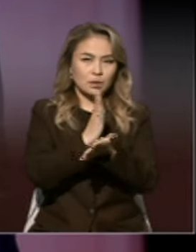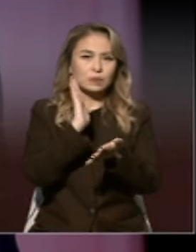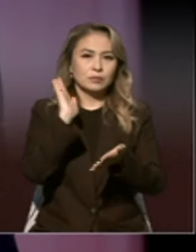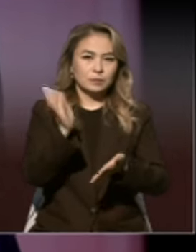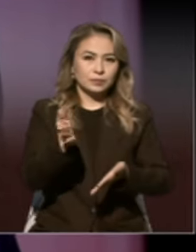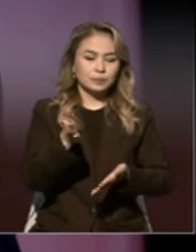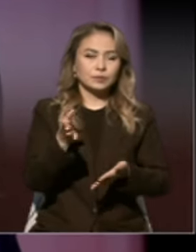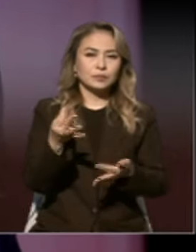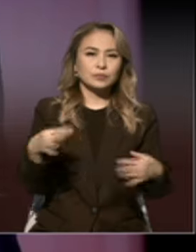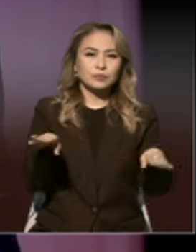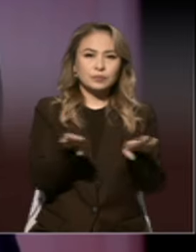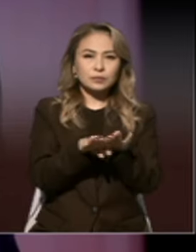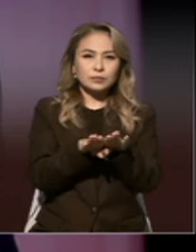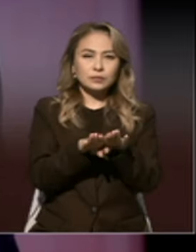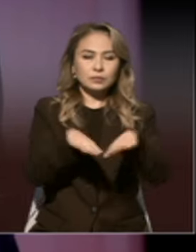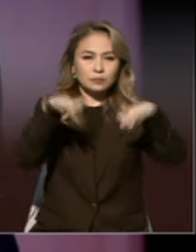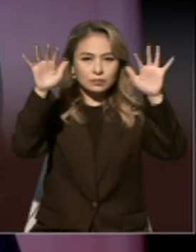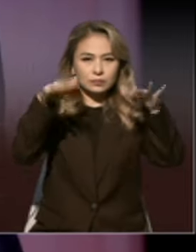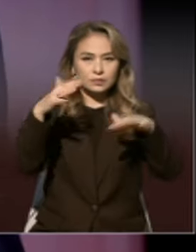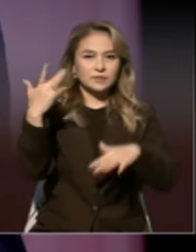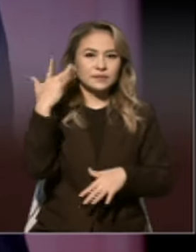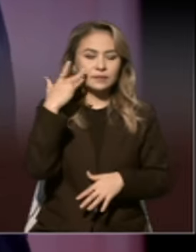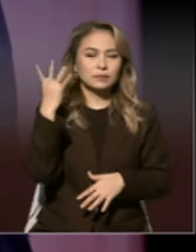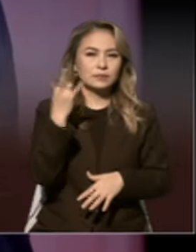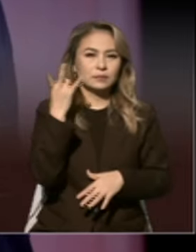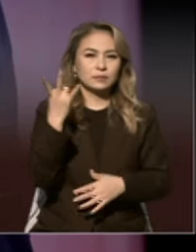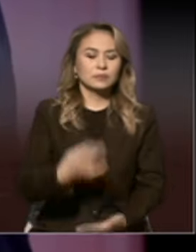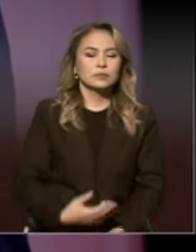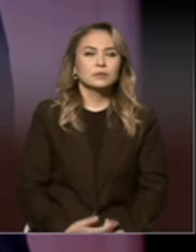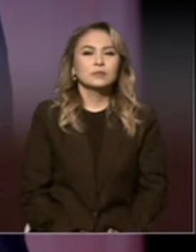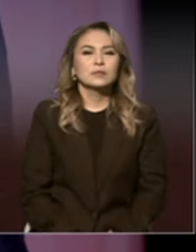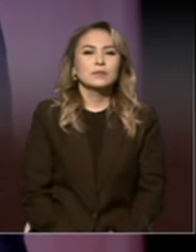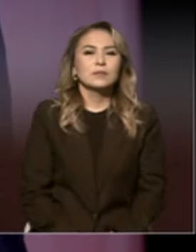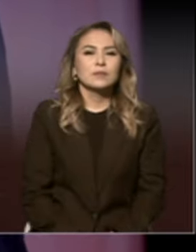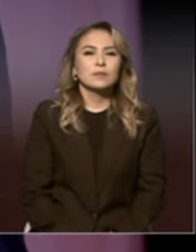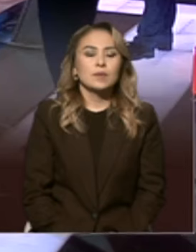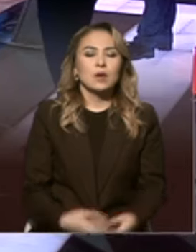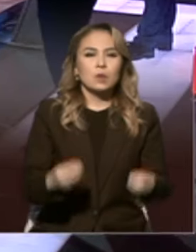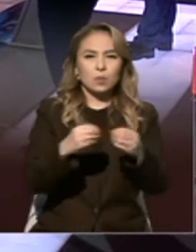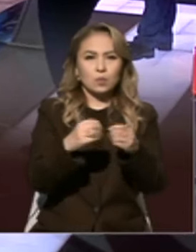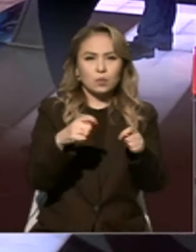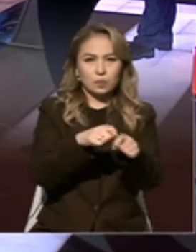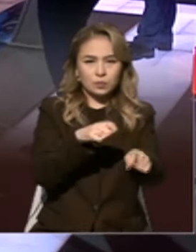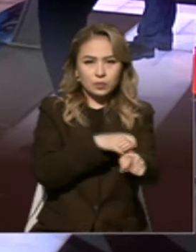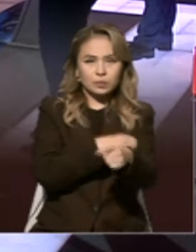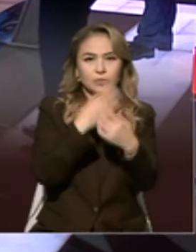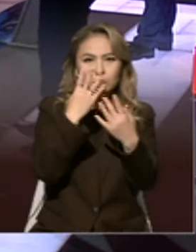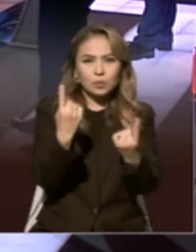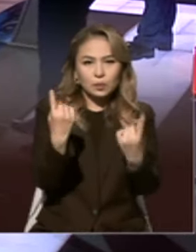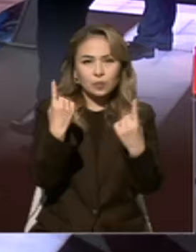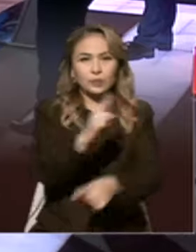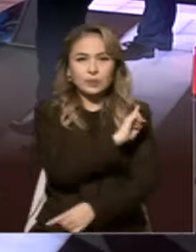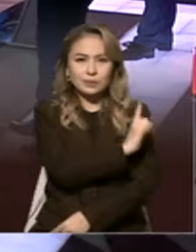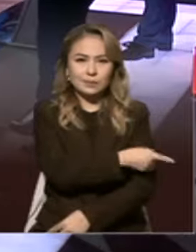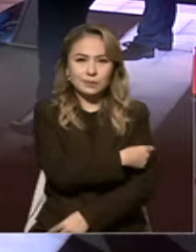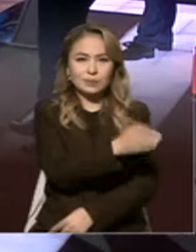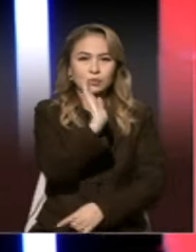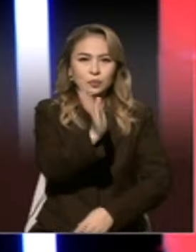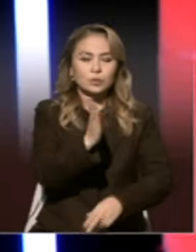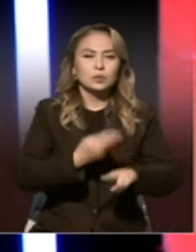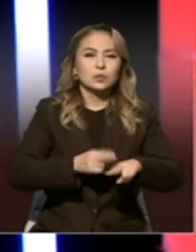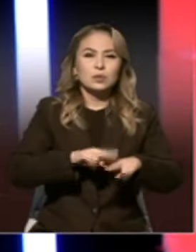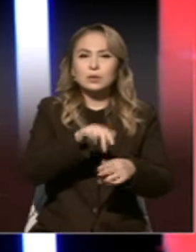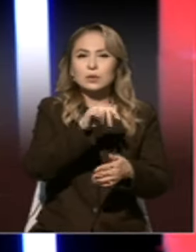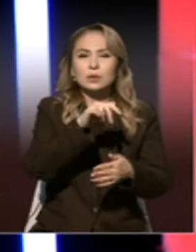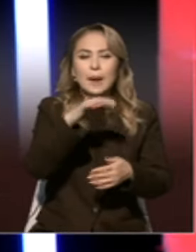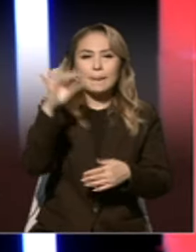өтеді, бірақ жаңбыр тағы да әсерін тигізеді. 10 метр дегенде алапат күшке айтып отырмыз ғой, бірақ оның